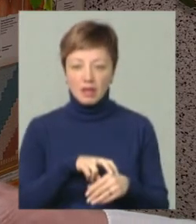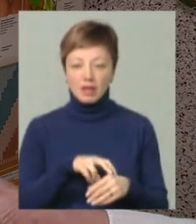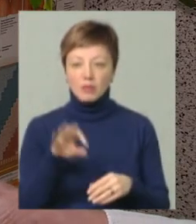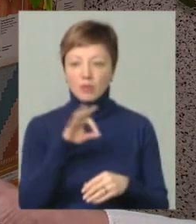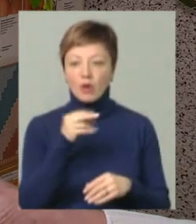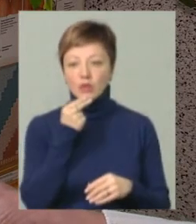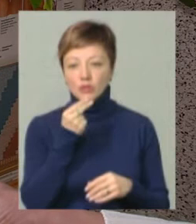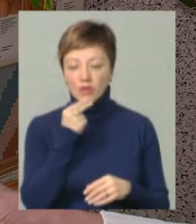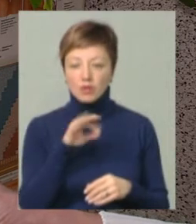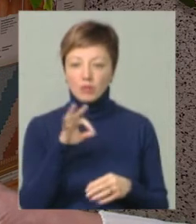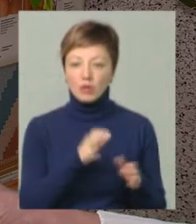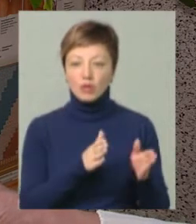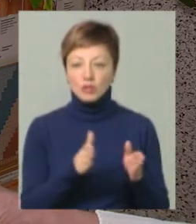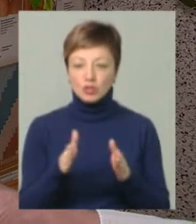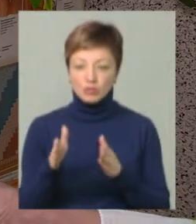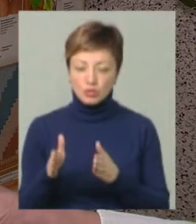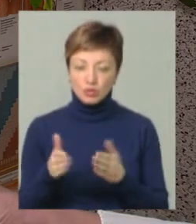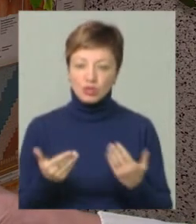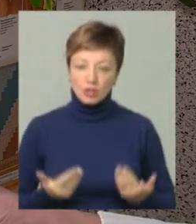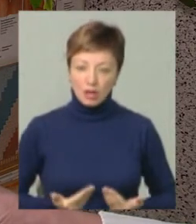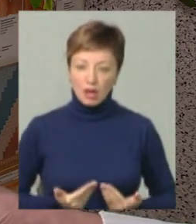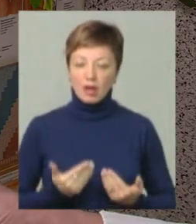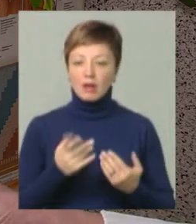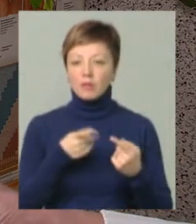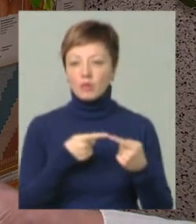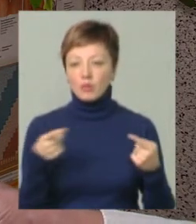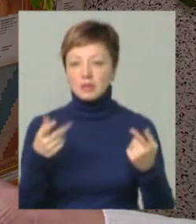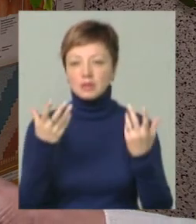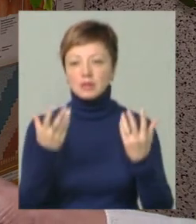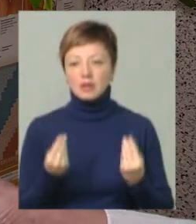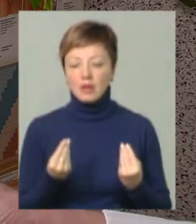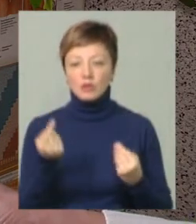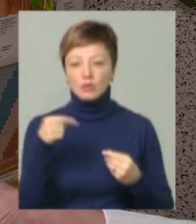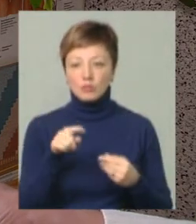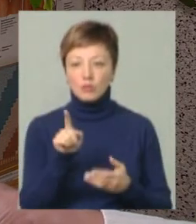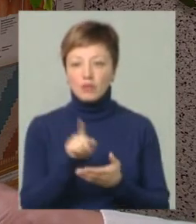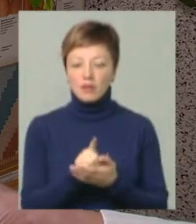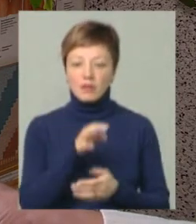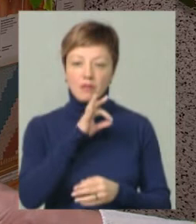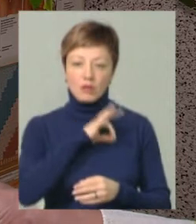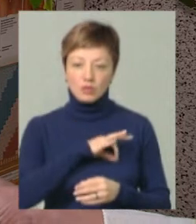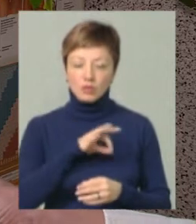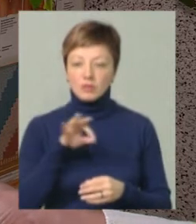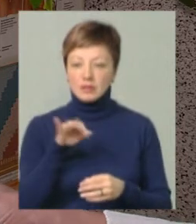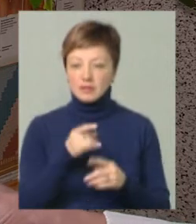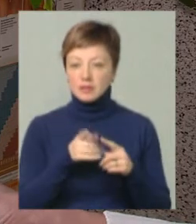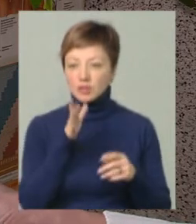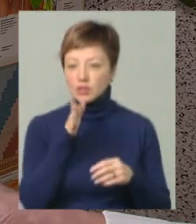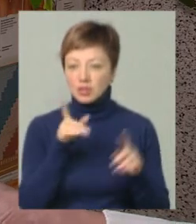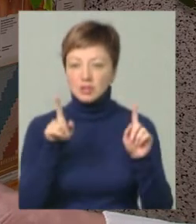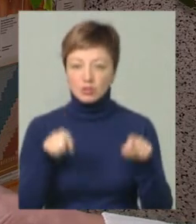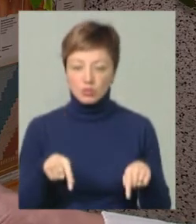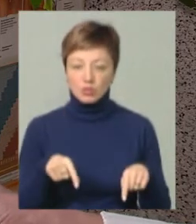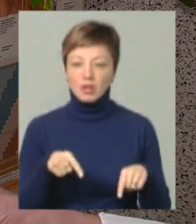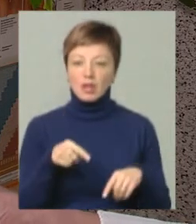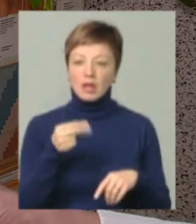щодо харчування, щодо режиму способу життя на протязі дня, тому вони повинні використовувати і у цей час також. Тому